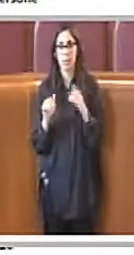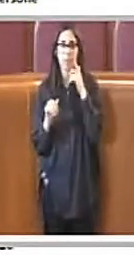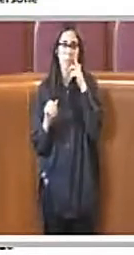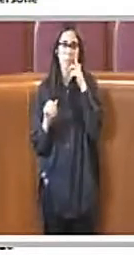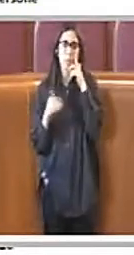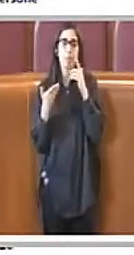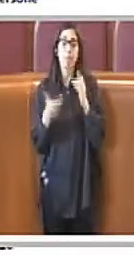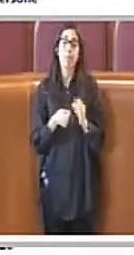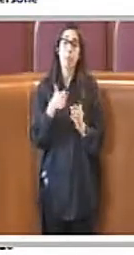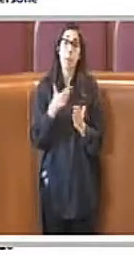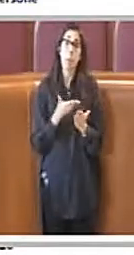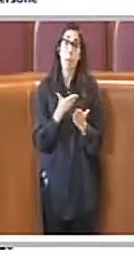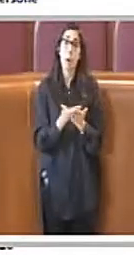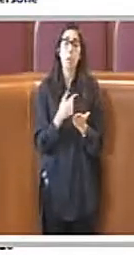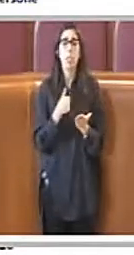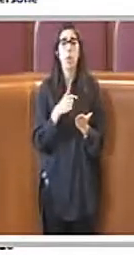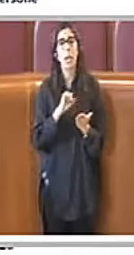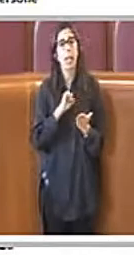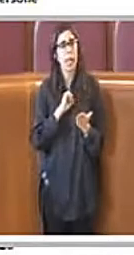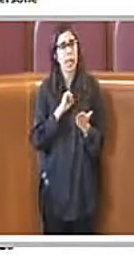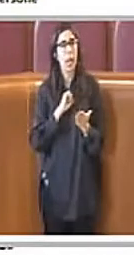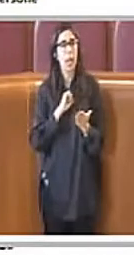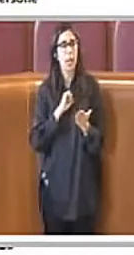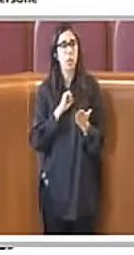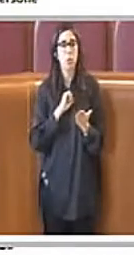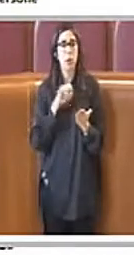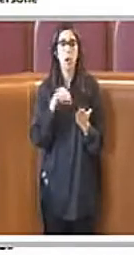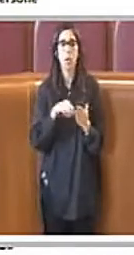credo che, come dire, appunto,